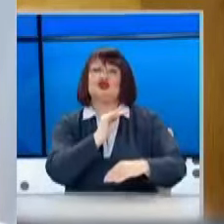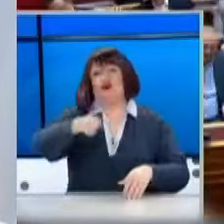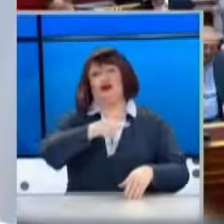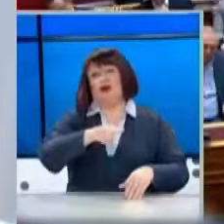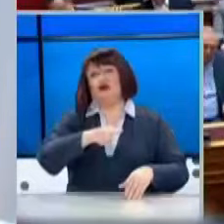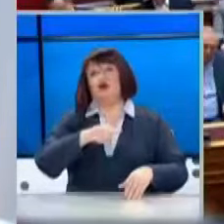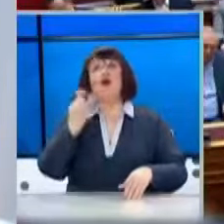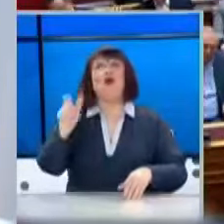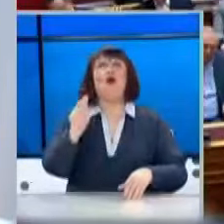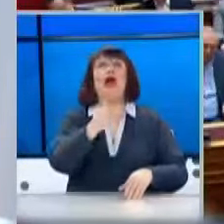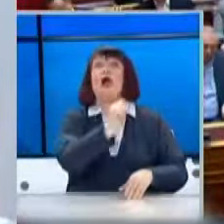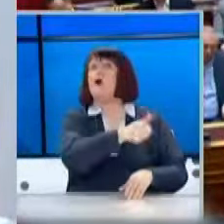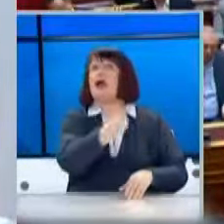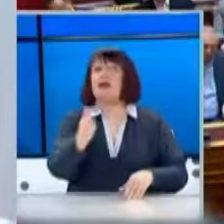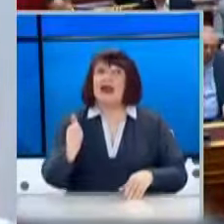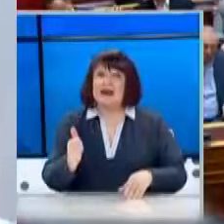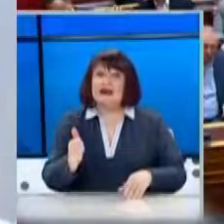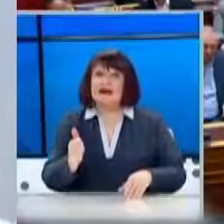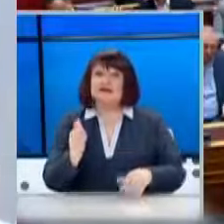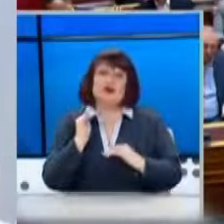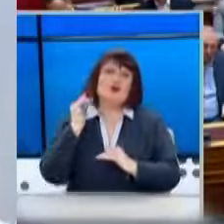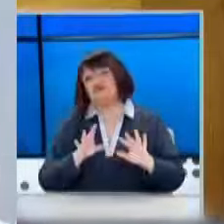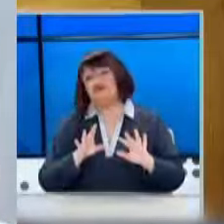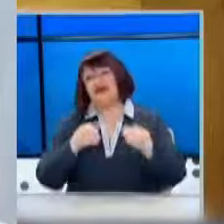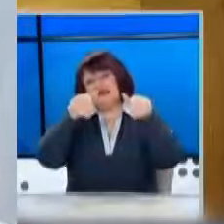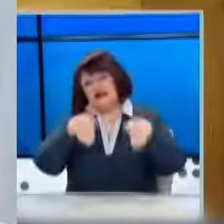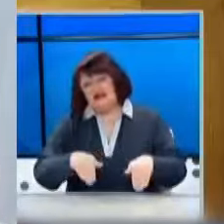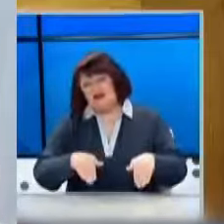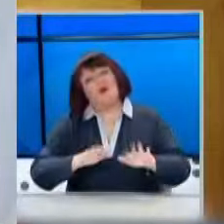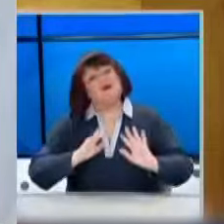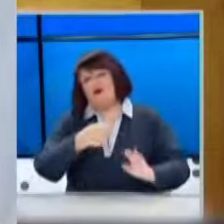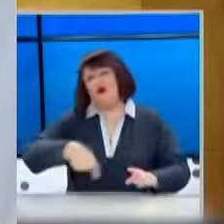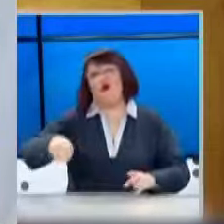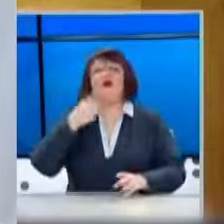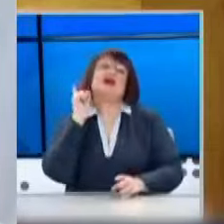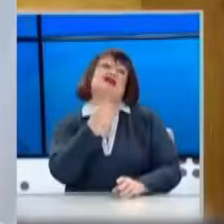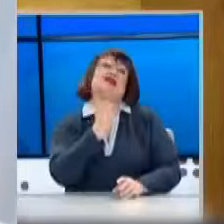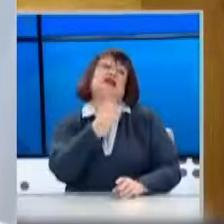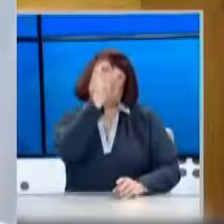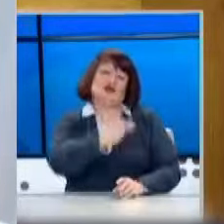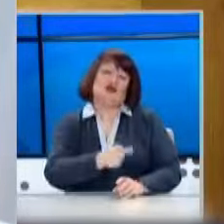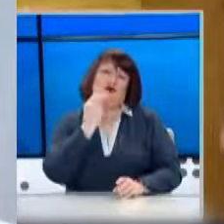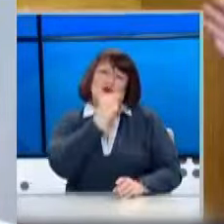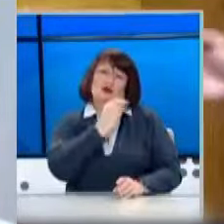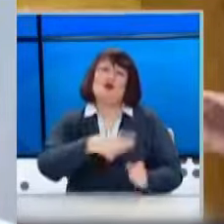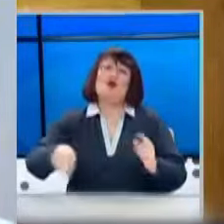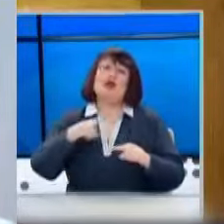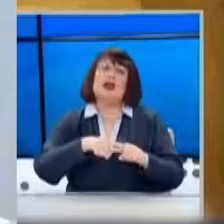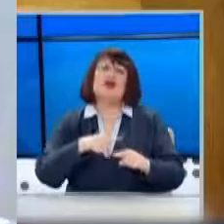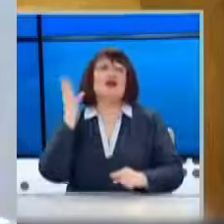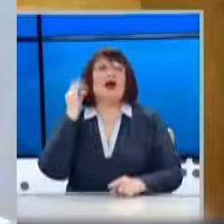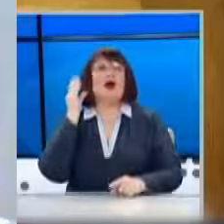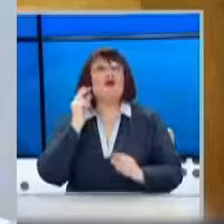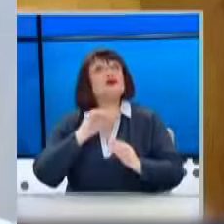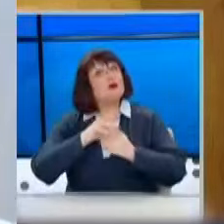θέλει, αν ισχύει αυτό, γιατί θέλει να επιλέξει τον κύριο Ανδρουλάκη ως αντίπαλο? Διότι προφανώς βλέπει